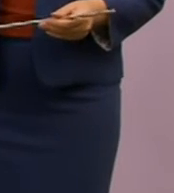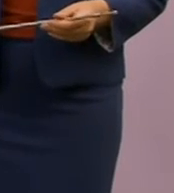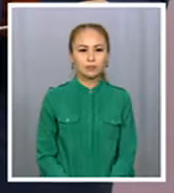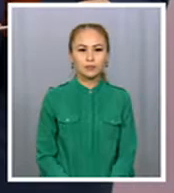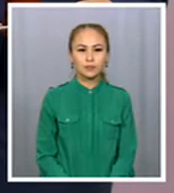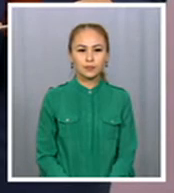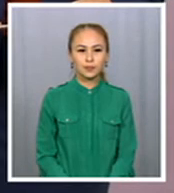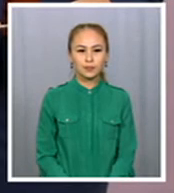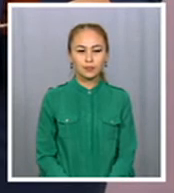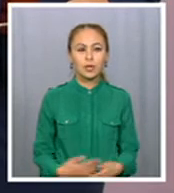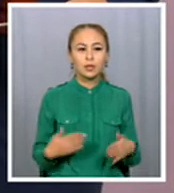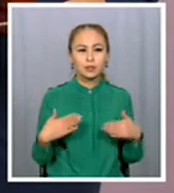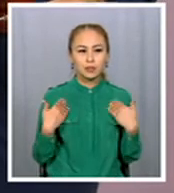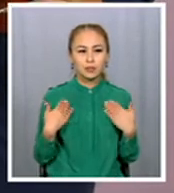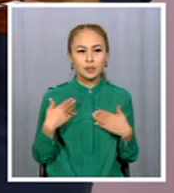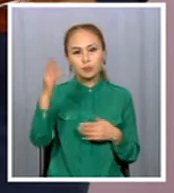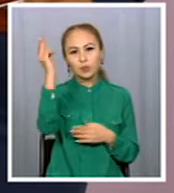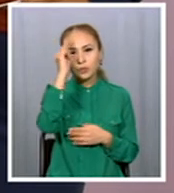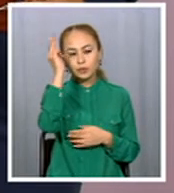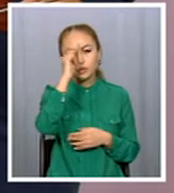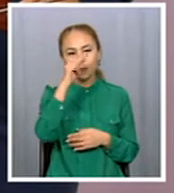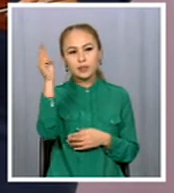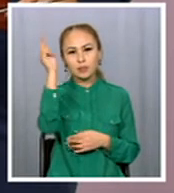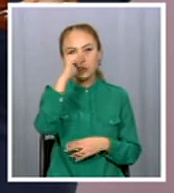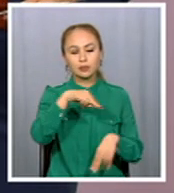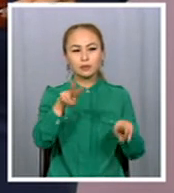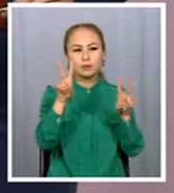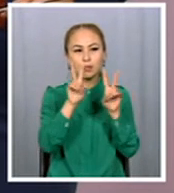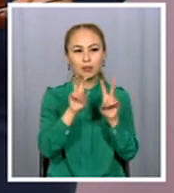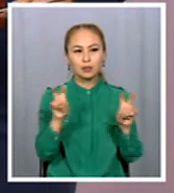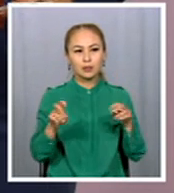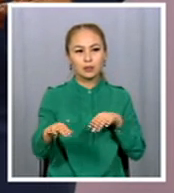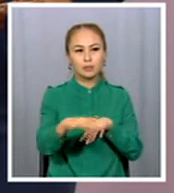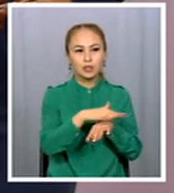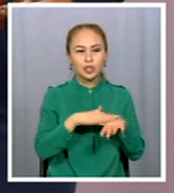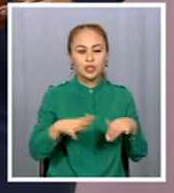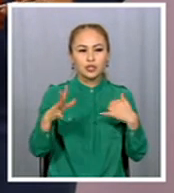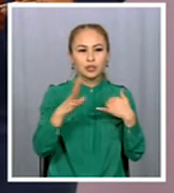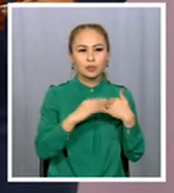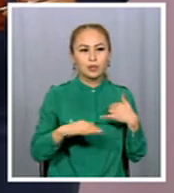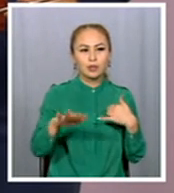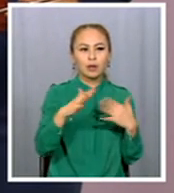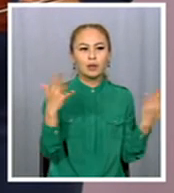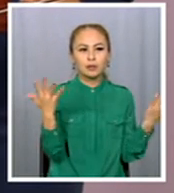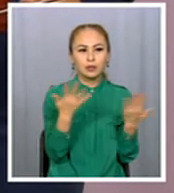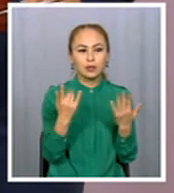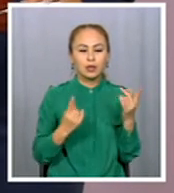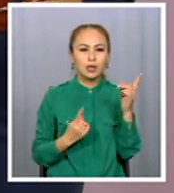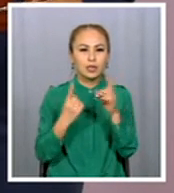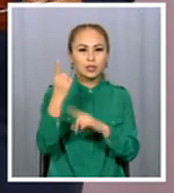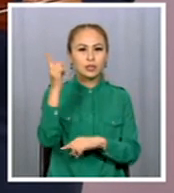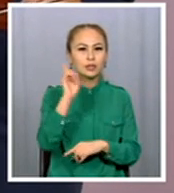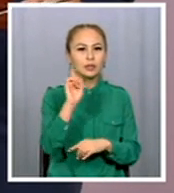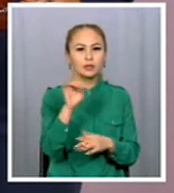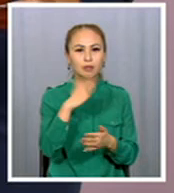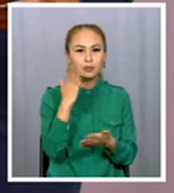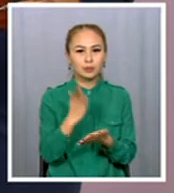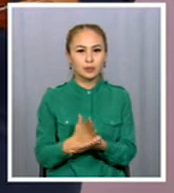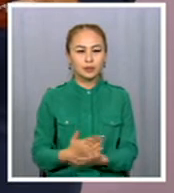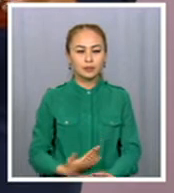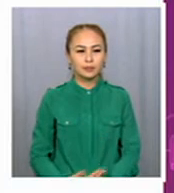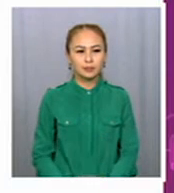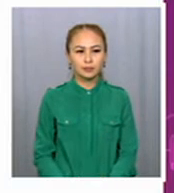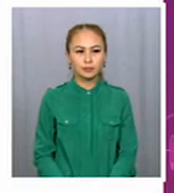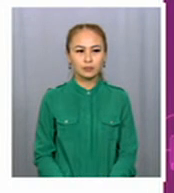Сәлеметсіңдер ме, оқушылар? Сабақтың тақырыбы – еліміздің жер бедері қандай? Ғарышта не